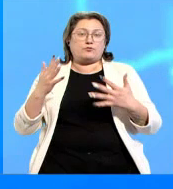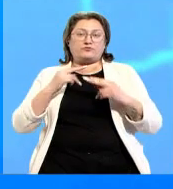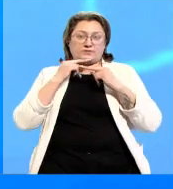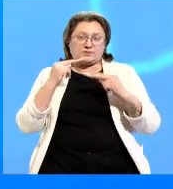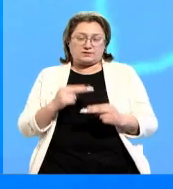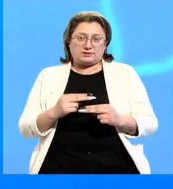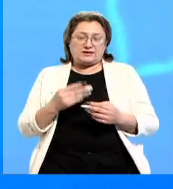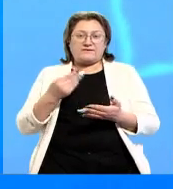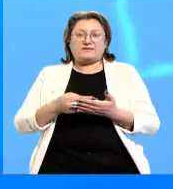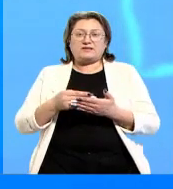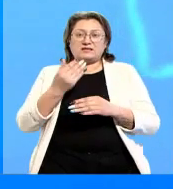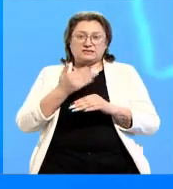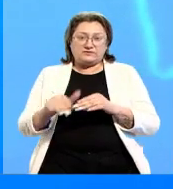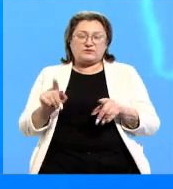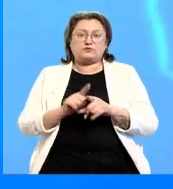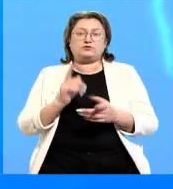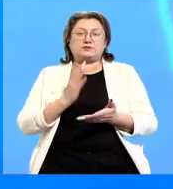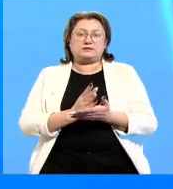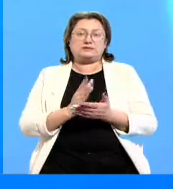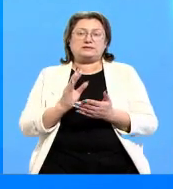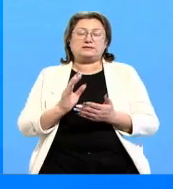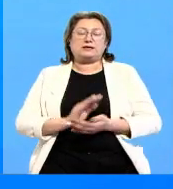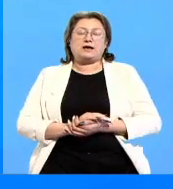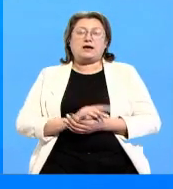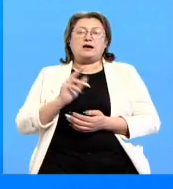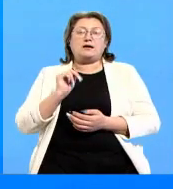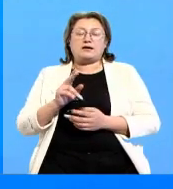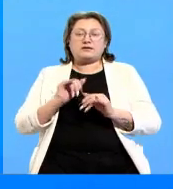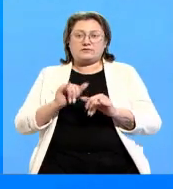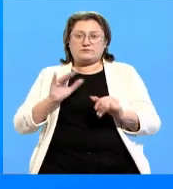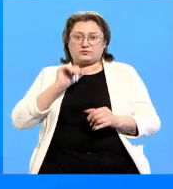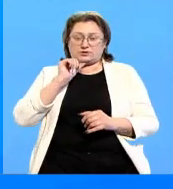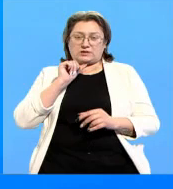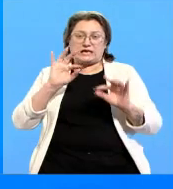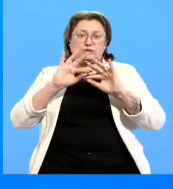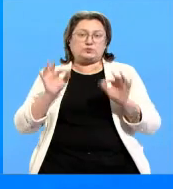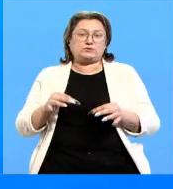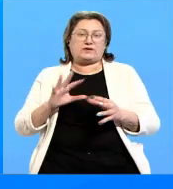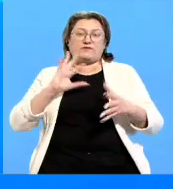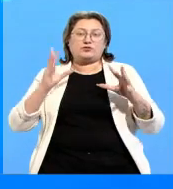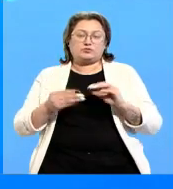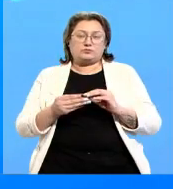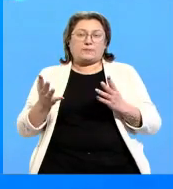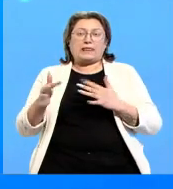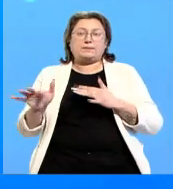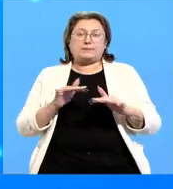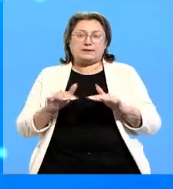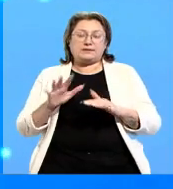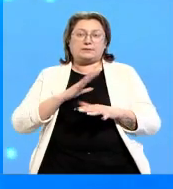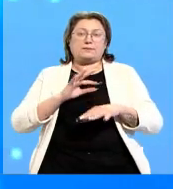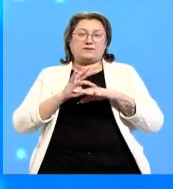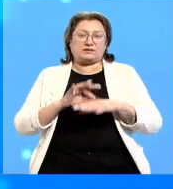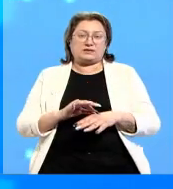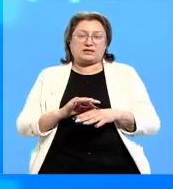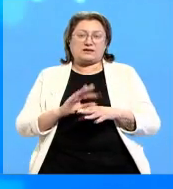да өсім байқалады. Жалпы Қостанай өнері қалай дамуда? Жыл басынан мәдениет саласында қандай іс-шаралар атқарылды? Осы және өзге де